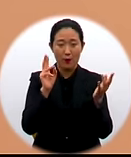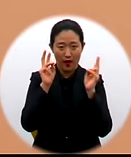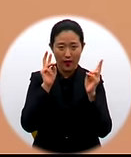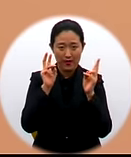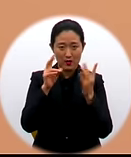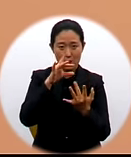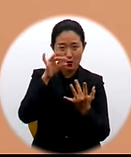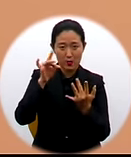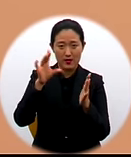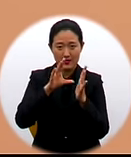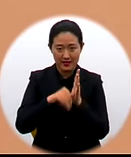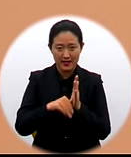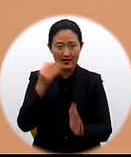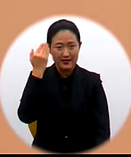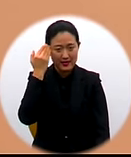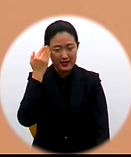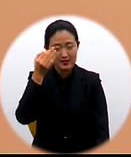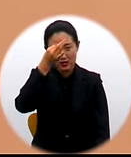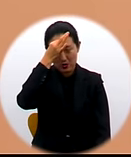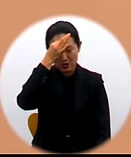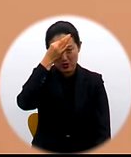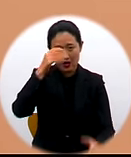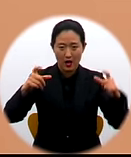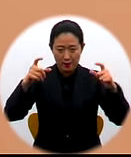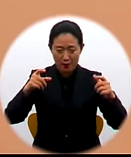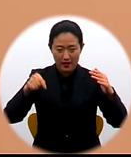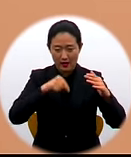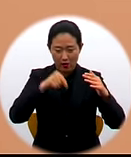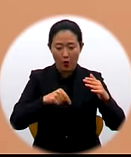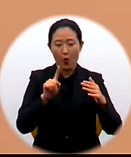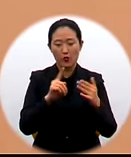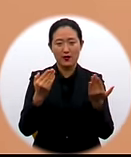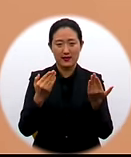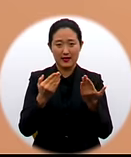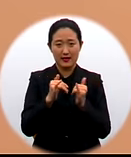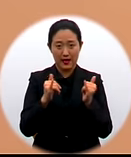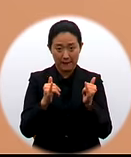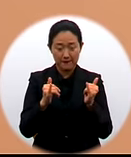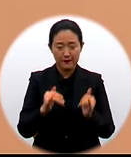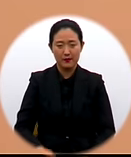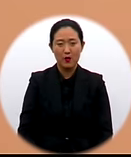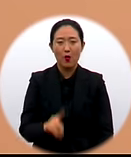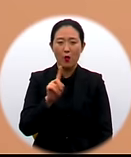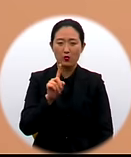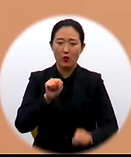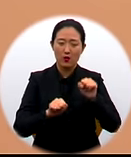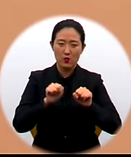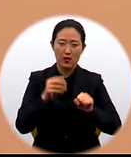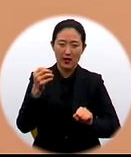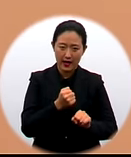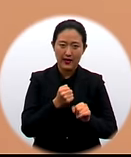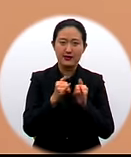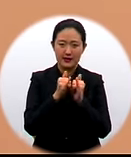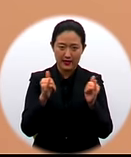범위에서 내가 어떻게 일하는 사람인지에 대한 가이드를 잡을 수 있고요. 내가 어떤 행동 특성을 가지고 있는 사람이냐라는 부분에서